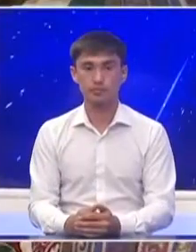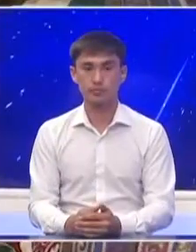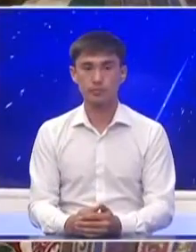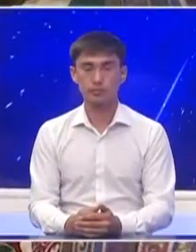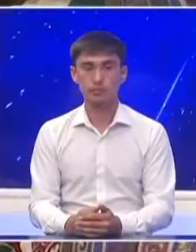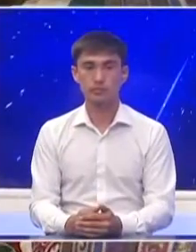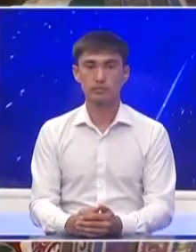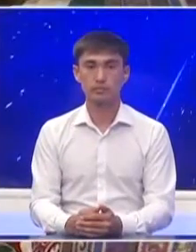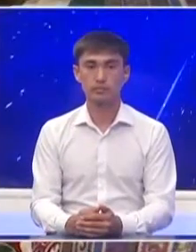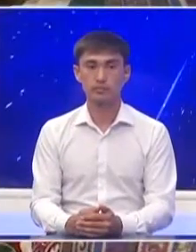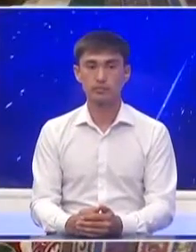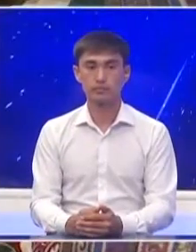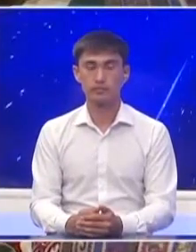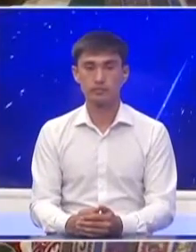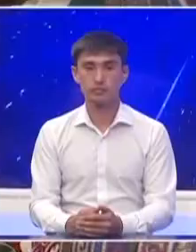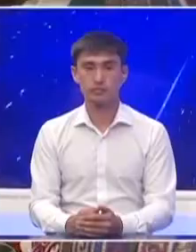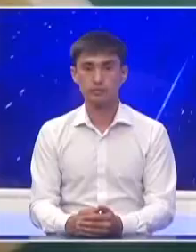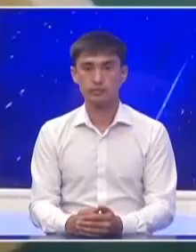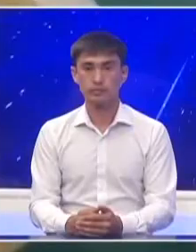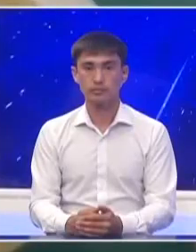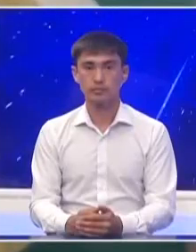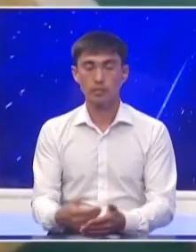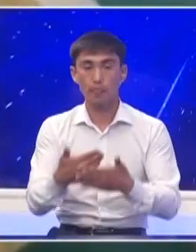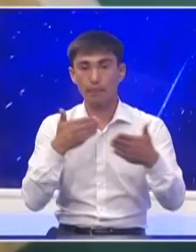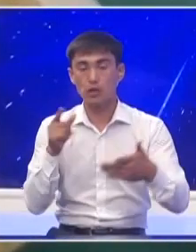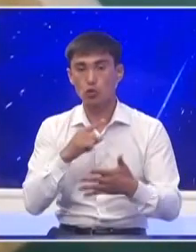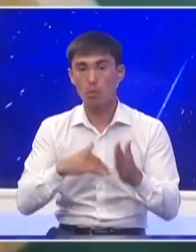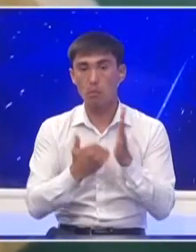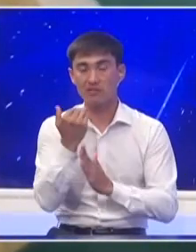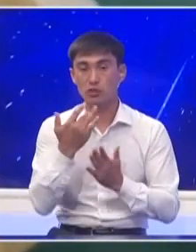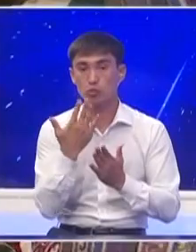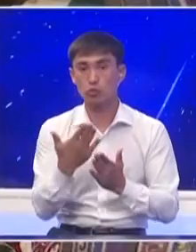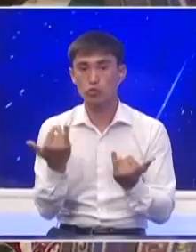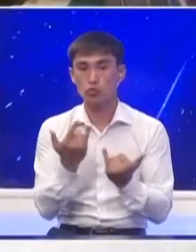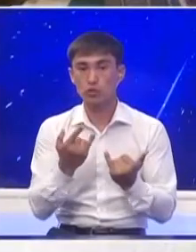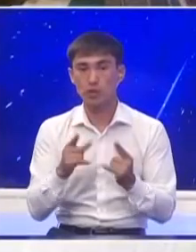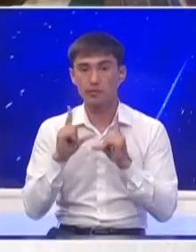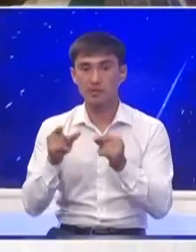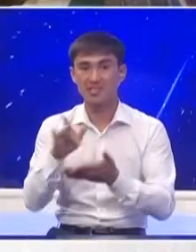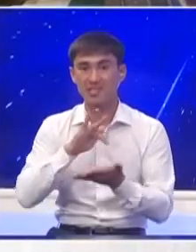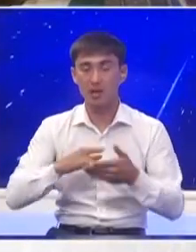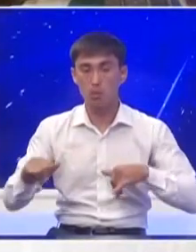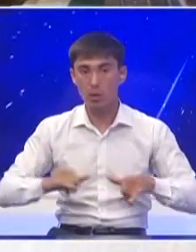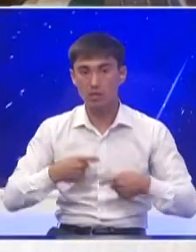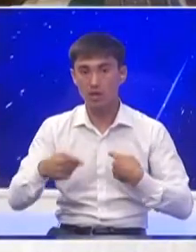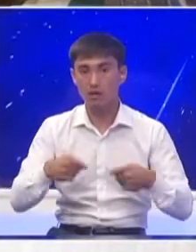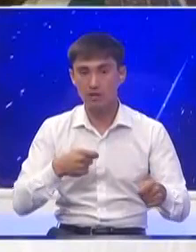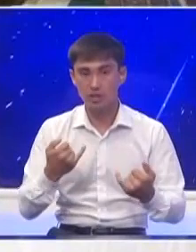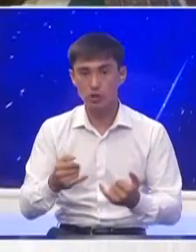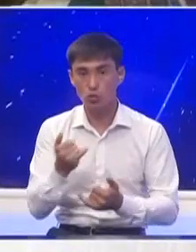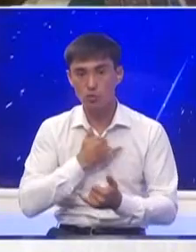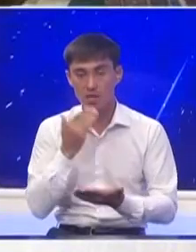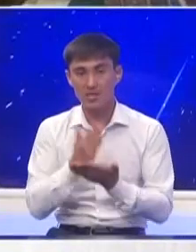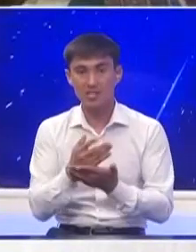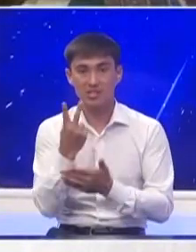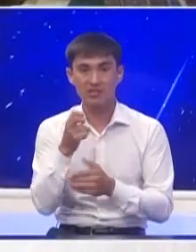кішкене осындай базар орталықтарына келу керек болды. Раньше, чтобы повысить спрос, приходилось выходить на центральный рынок торговать. Сейчас у меня уже